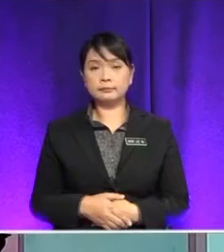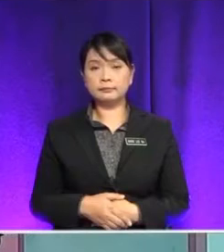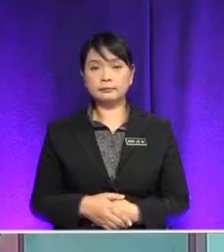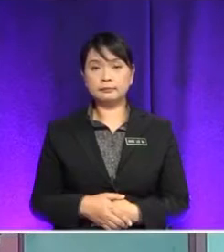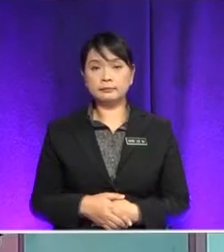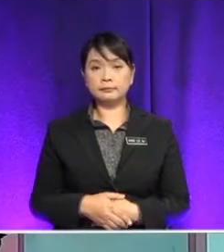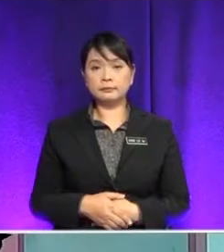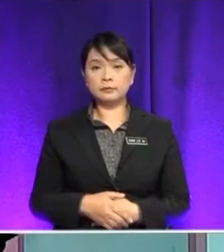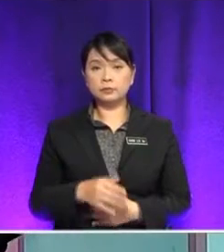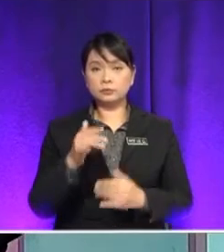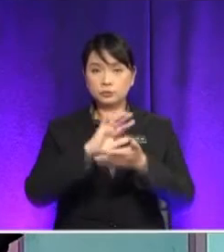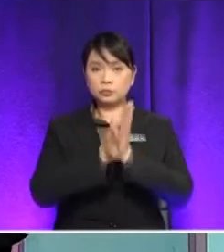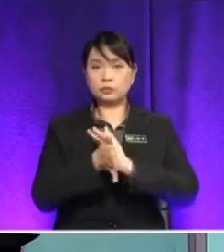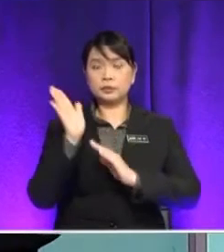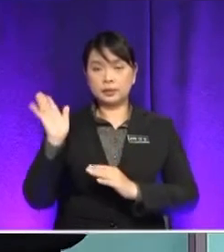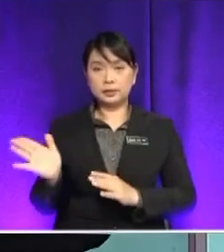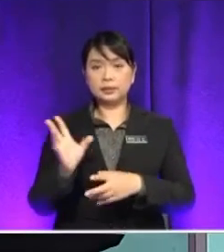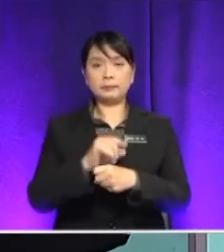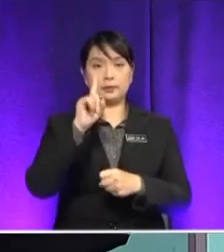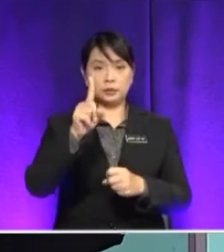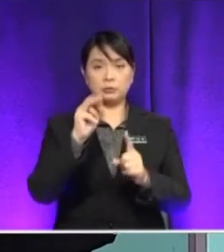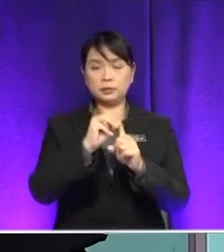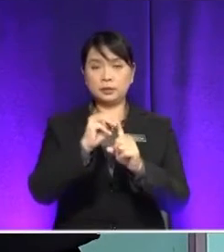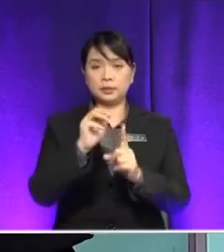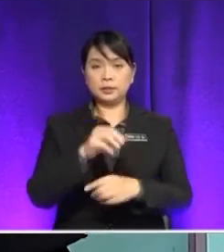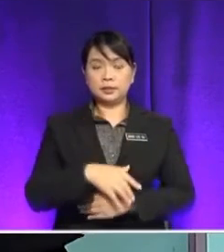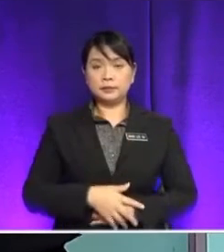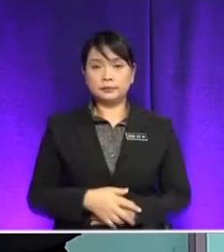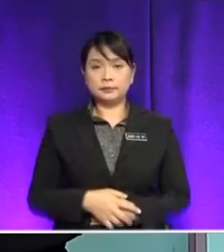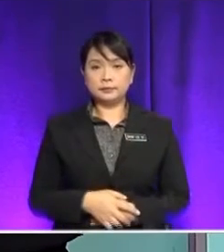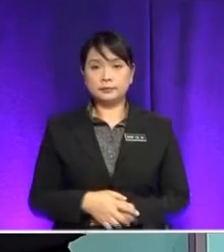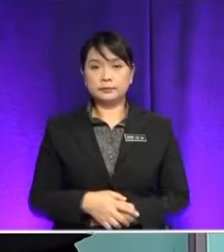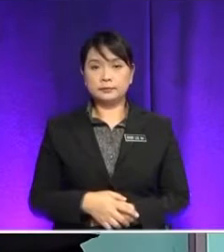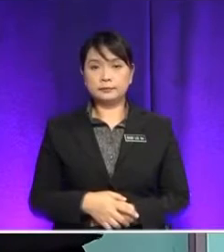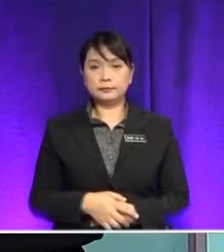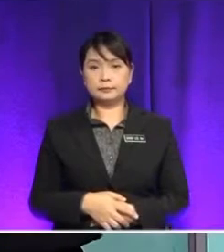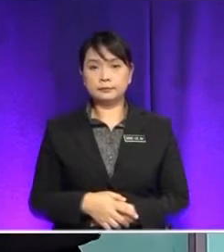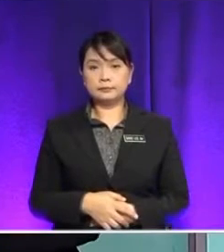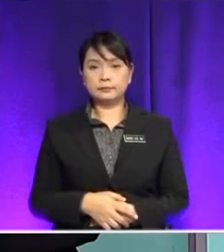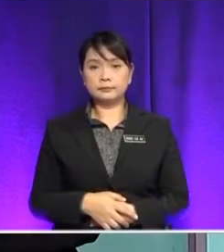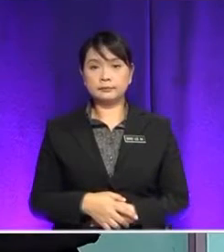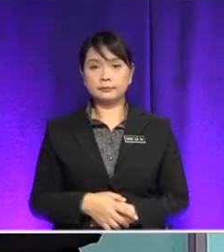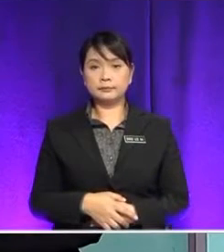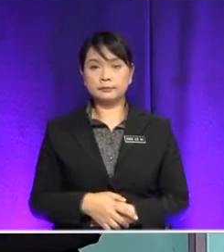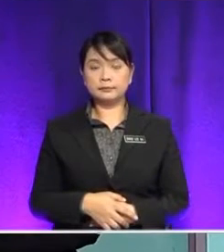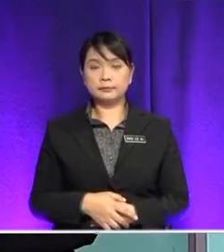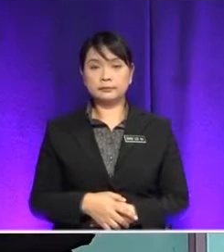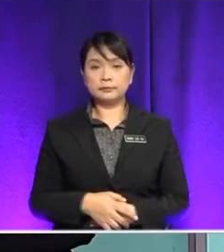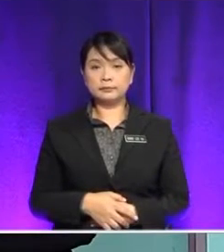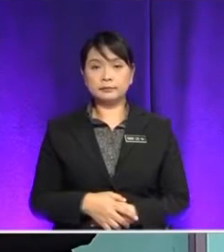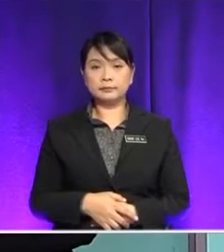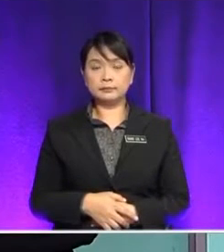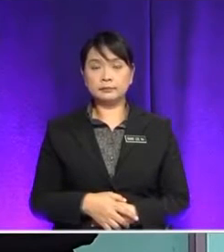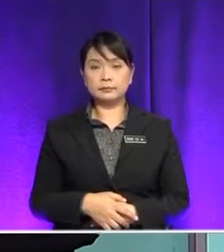di sini Denok satu maka aja teman-teman elah nah oke seterusnya ke pergi bahagia sih Oke